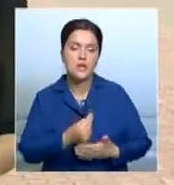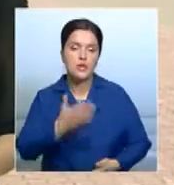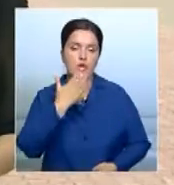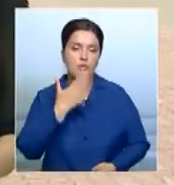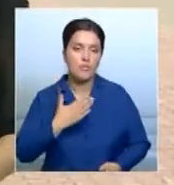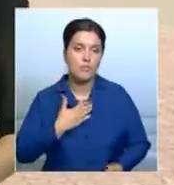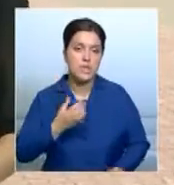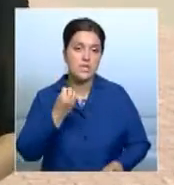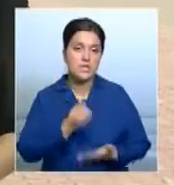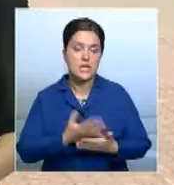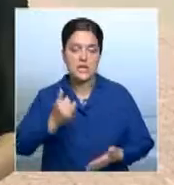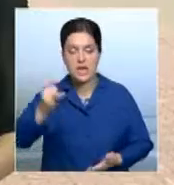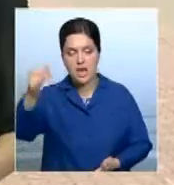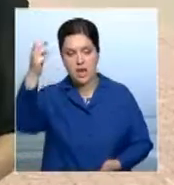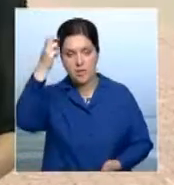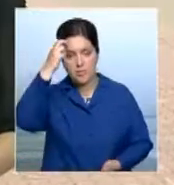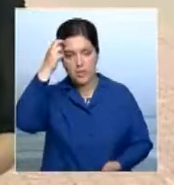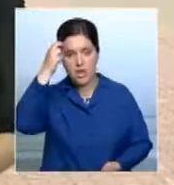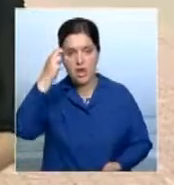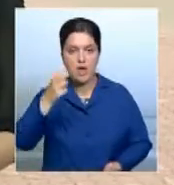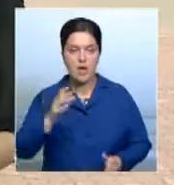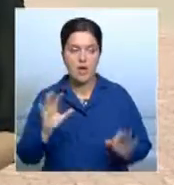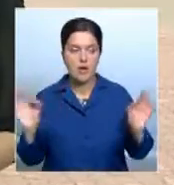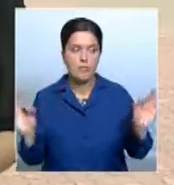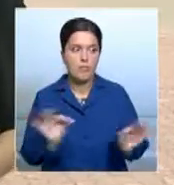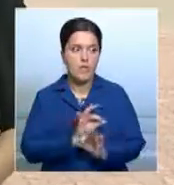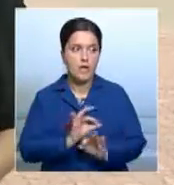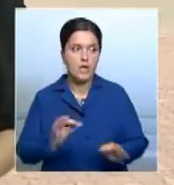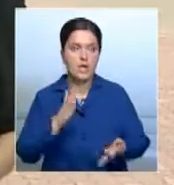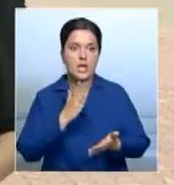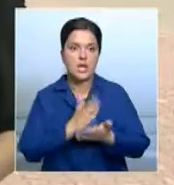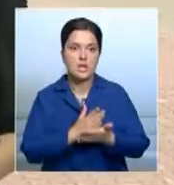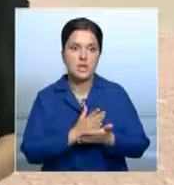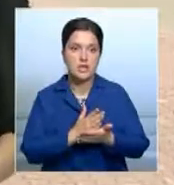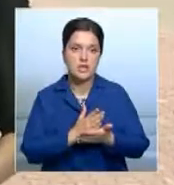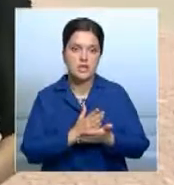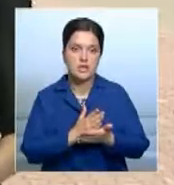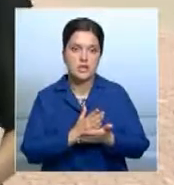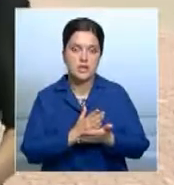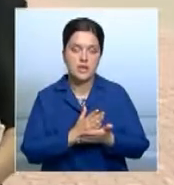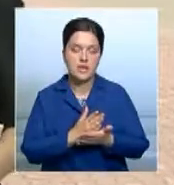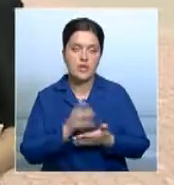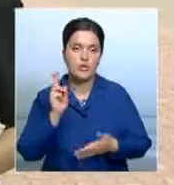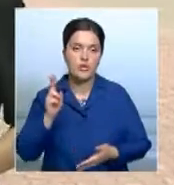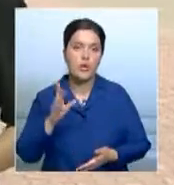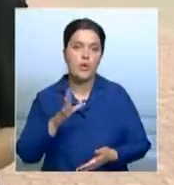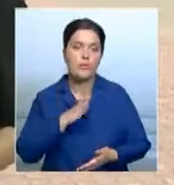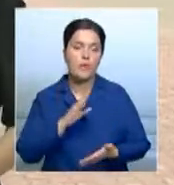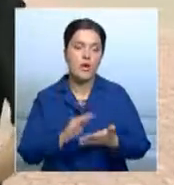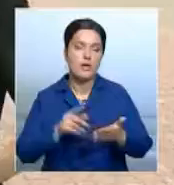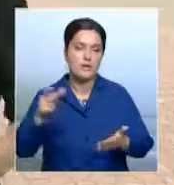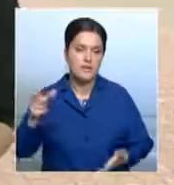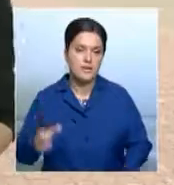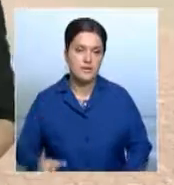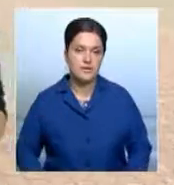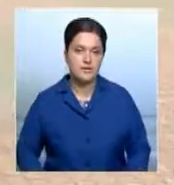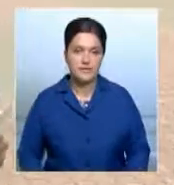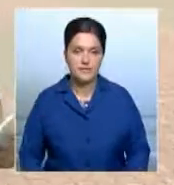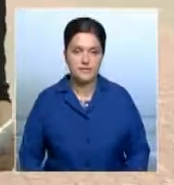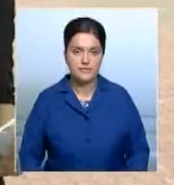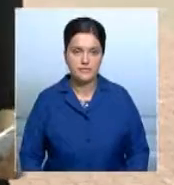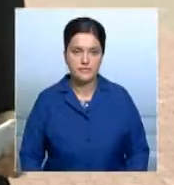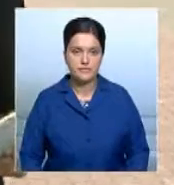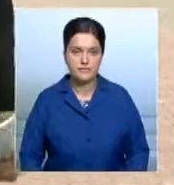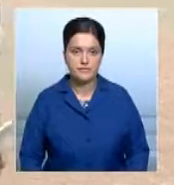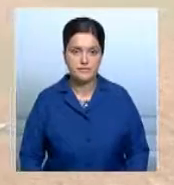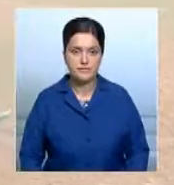ценить, помнить и почитать ту музыку тех корифеев, которые ее создавали. Спасибо большое, Людмила, и с праздником вас! А